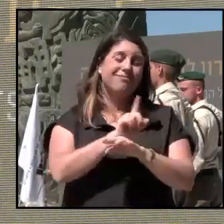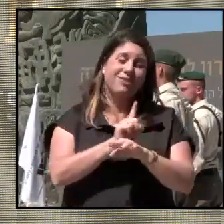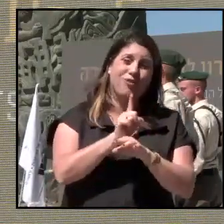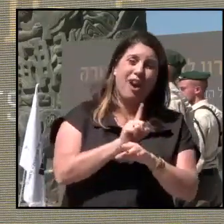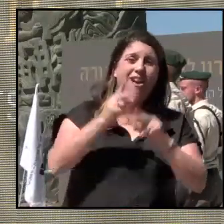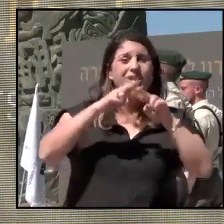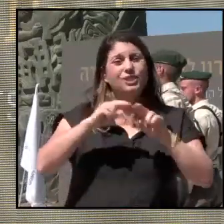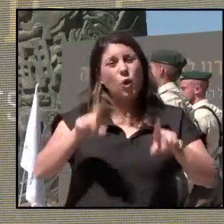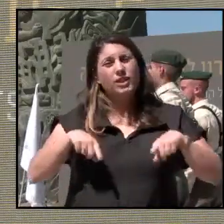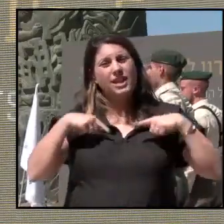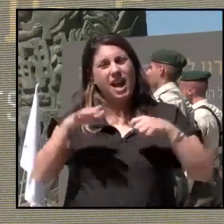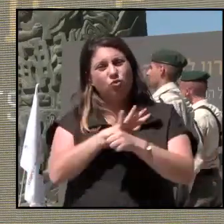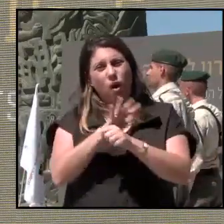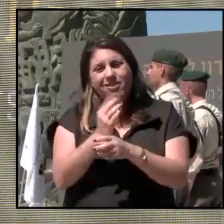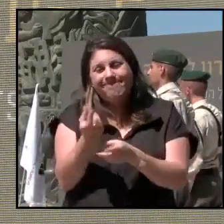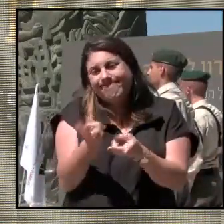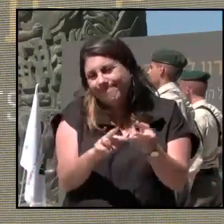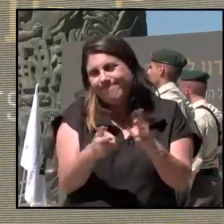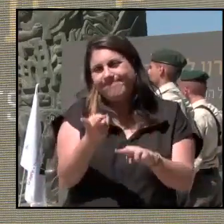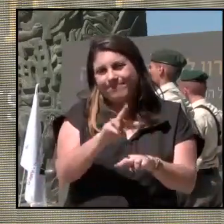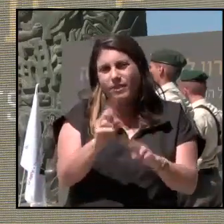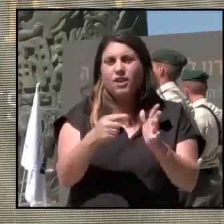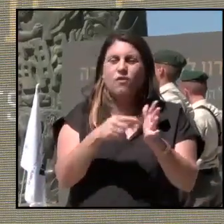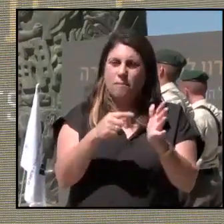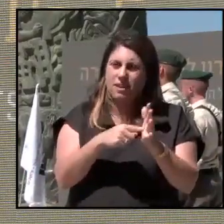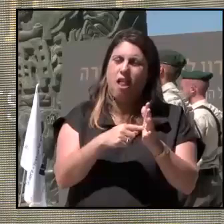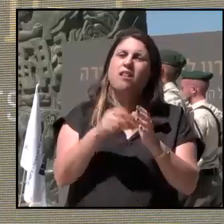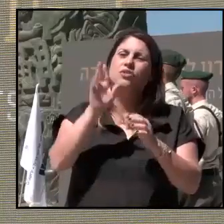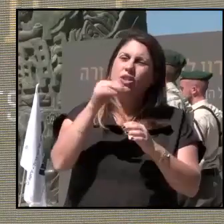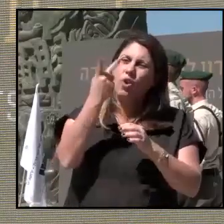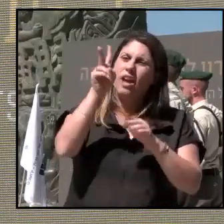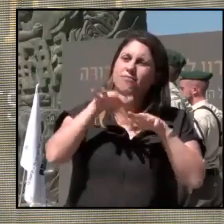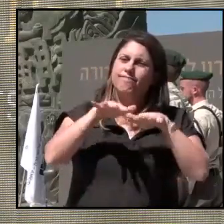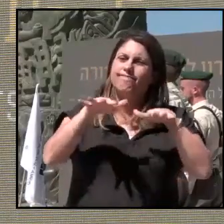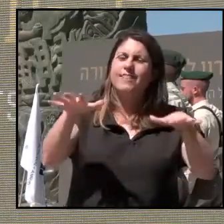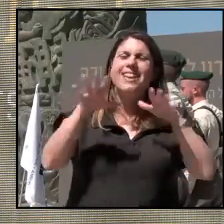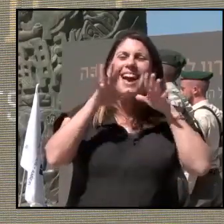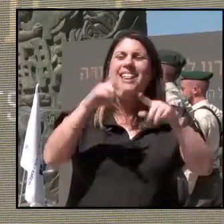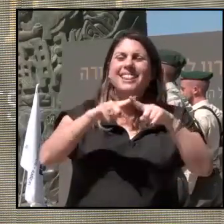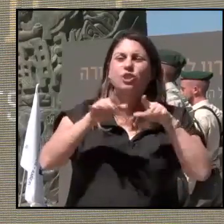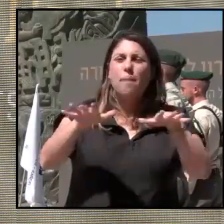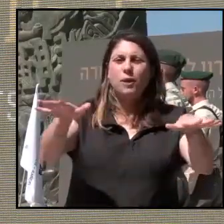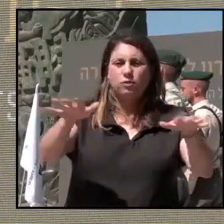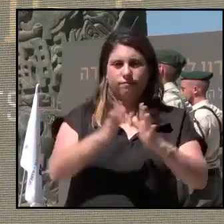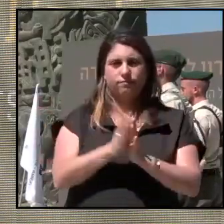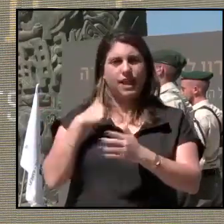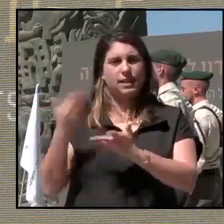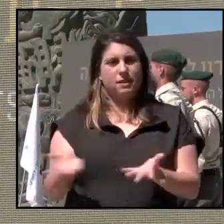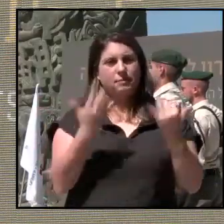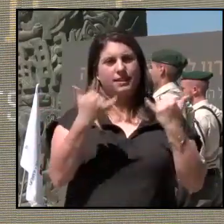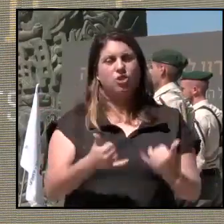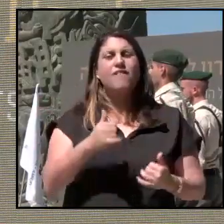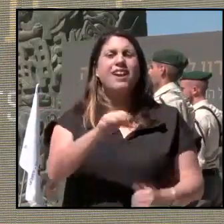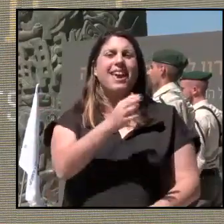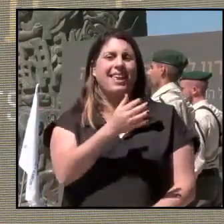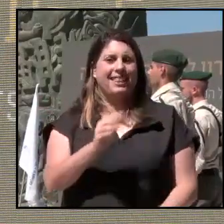ששורדי השואה מסתלקים מאיתנו ולאור עליית גילויי האנטישמיות. אני מזמין את תת ניצב מאיר